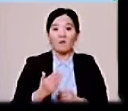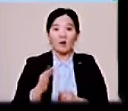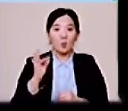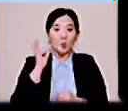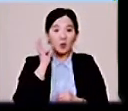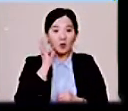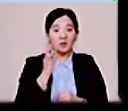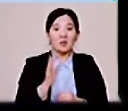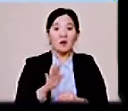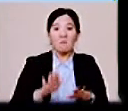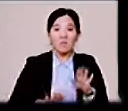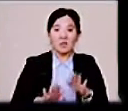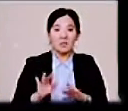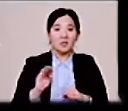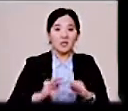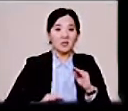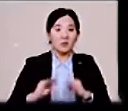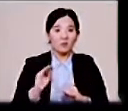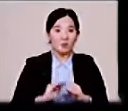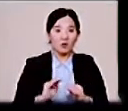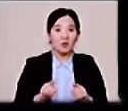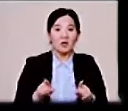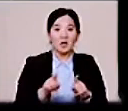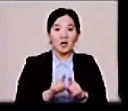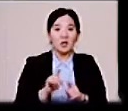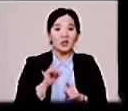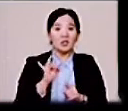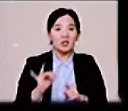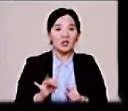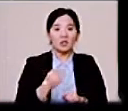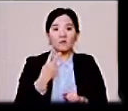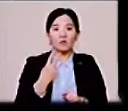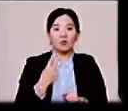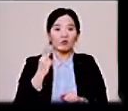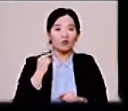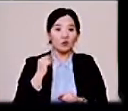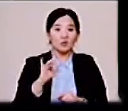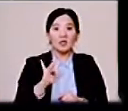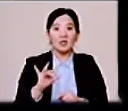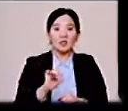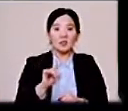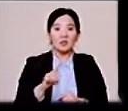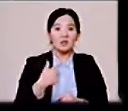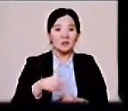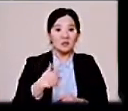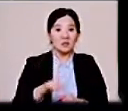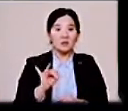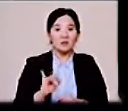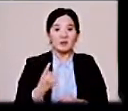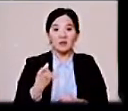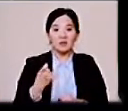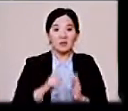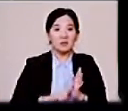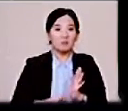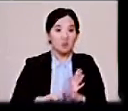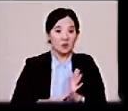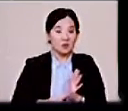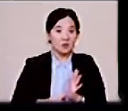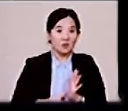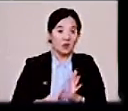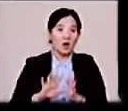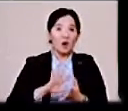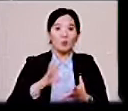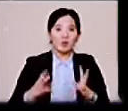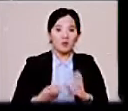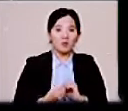помните, масса раствора слагается у нас из двух чисел, из 30 и 170.